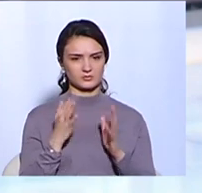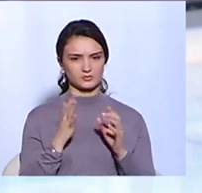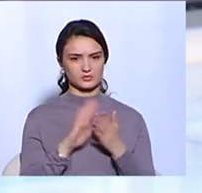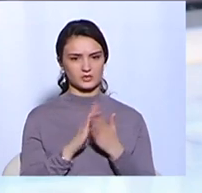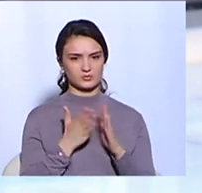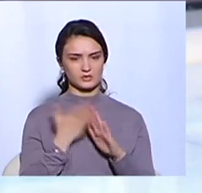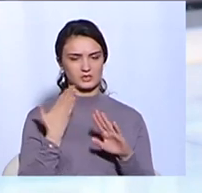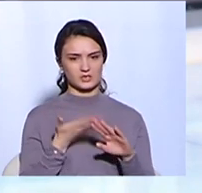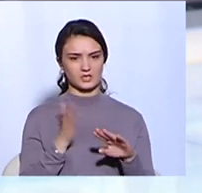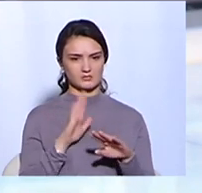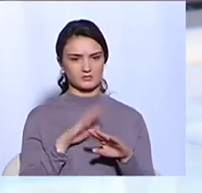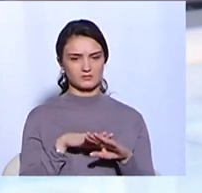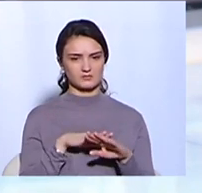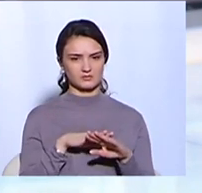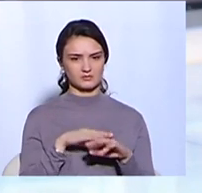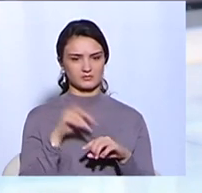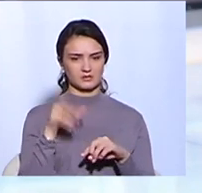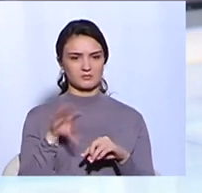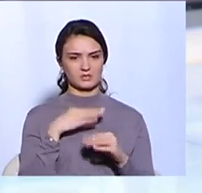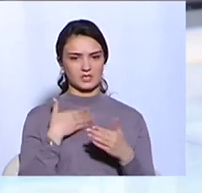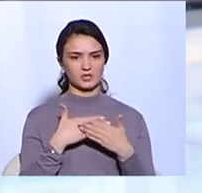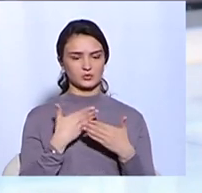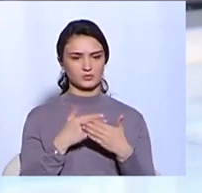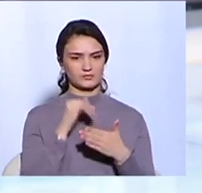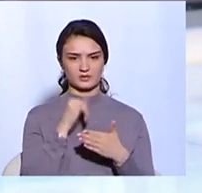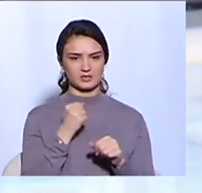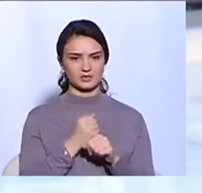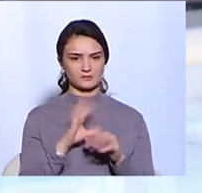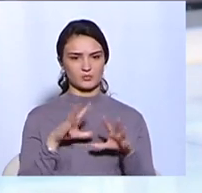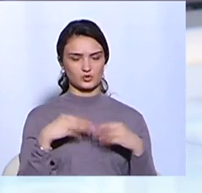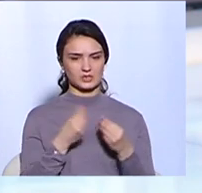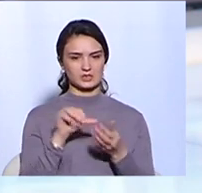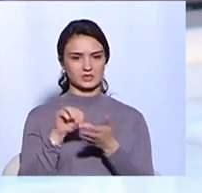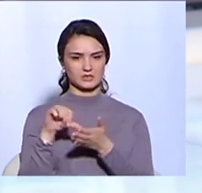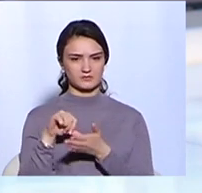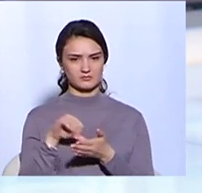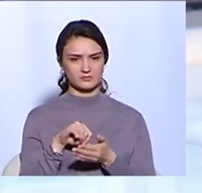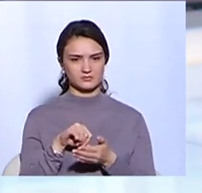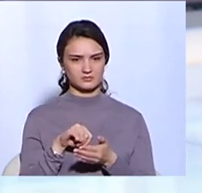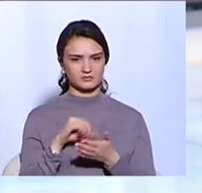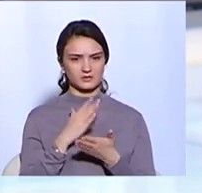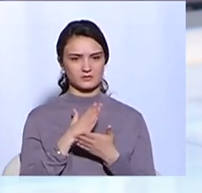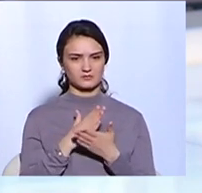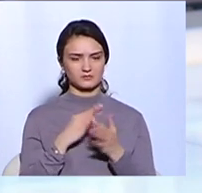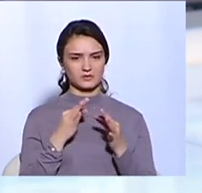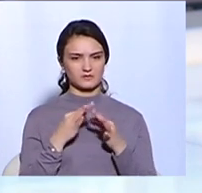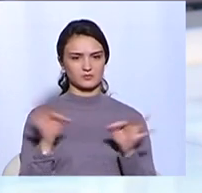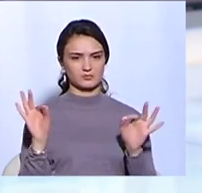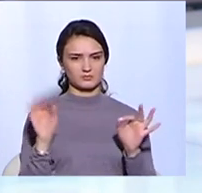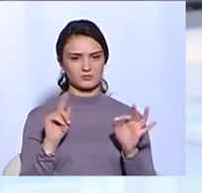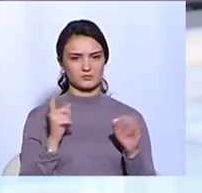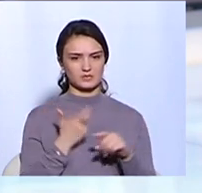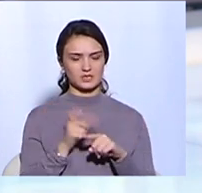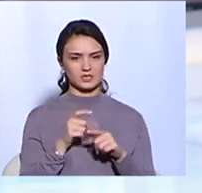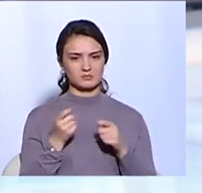სიტუაცია გამწავდა იმდენად, რომ ადამიანი აქტიურად ამას ვერ აკეთებს, ოჯახის წევრებს თავდგმურებს აქვთ სრული თავისუფლება, რომ